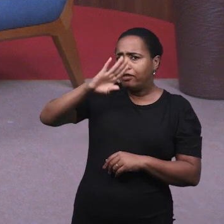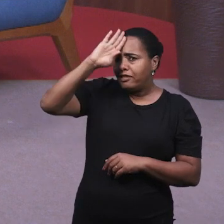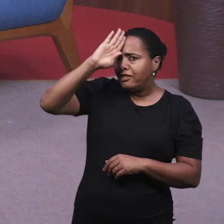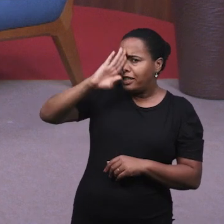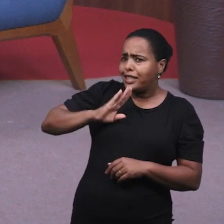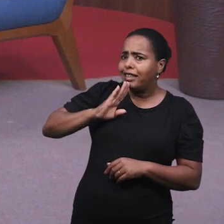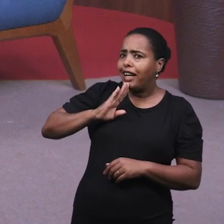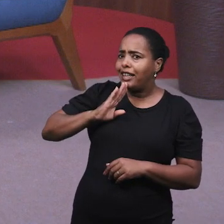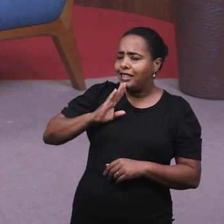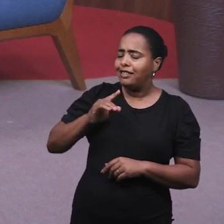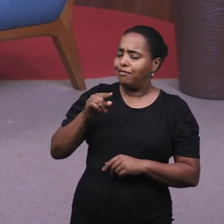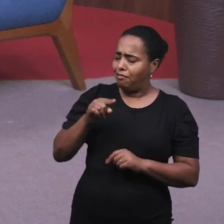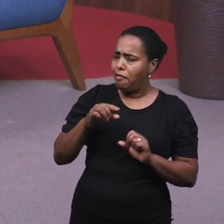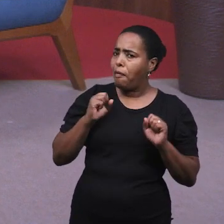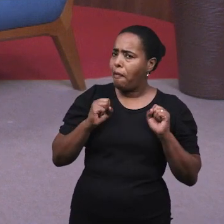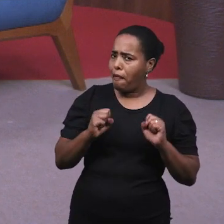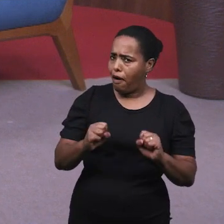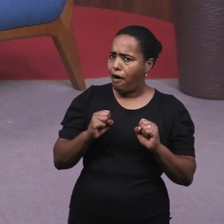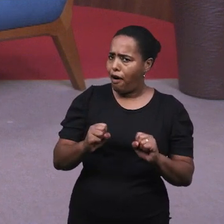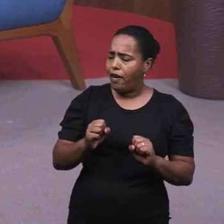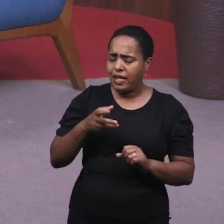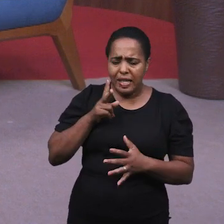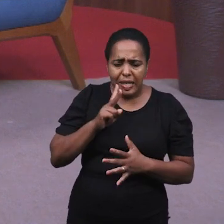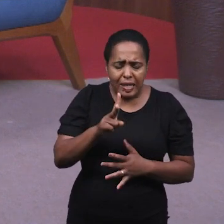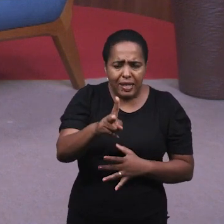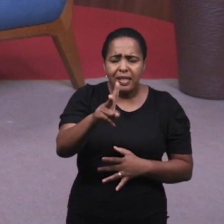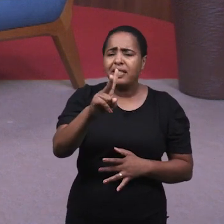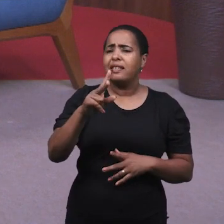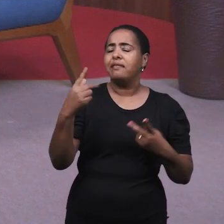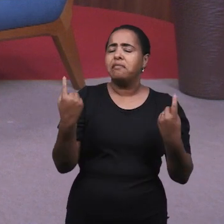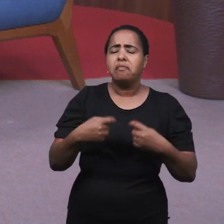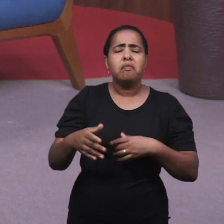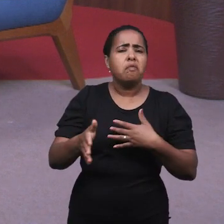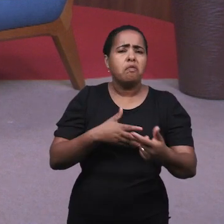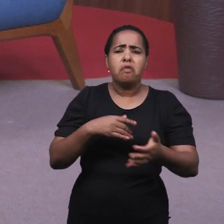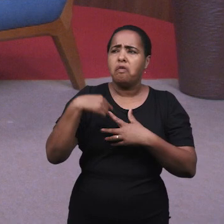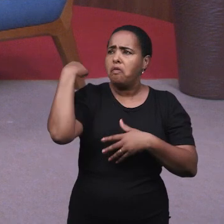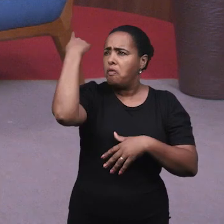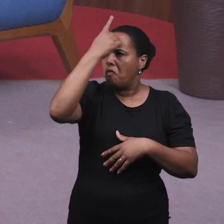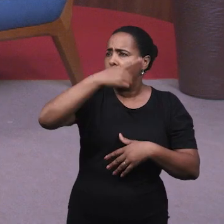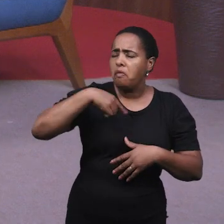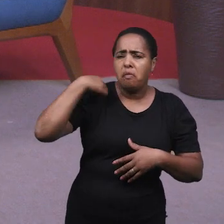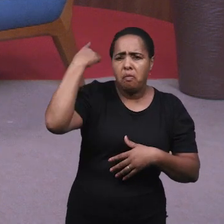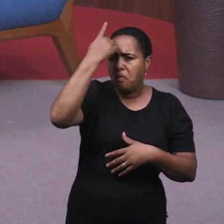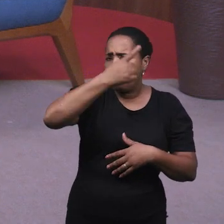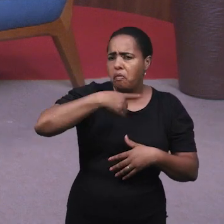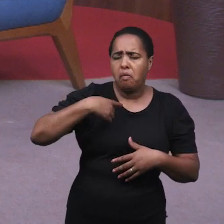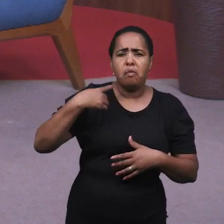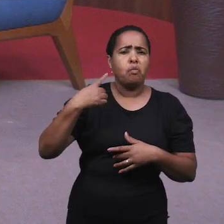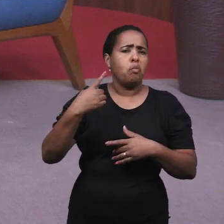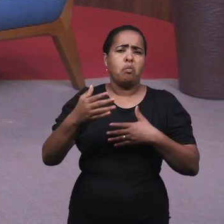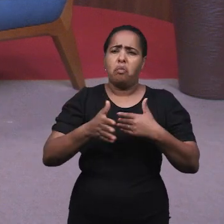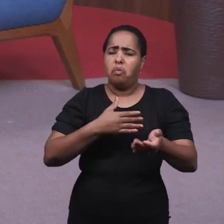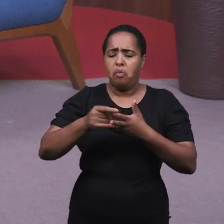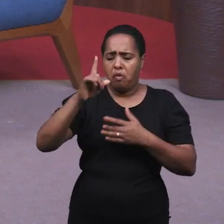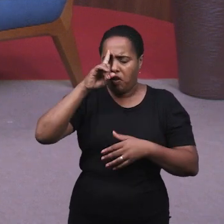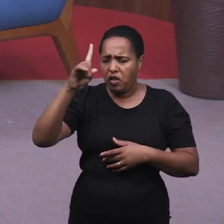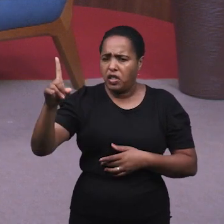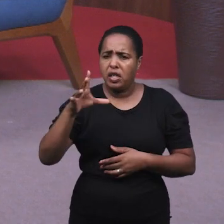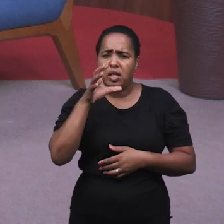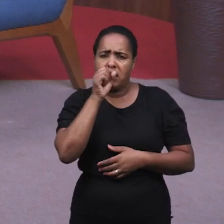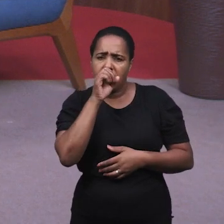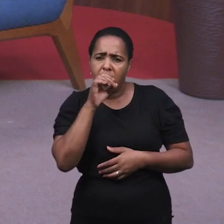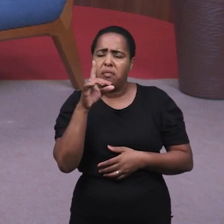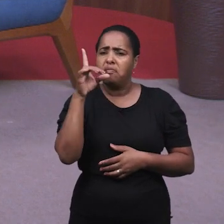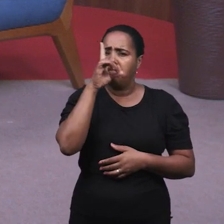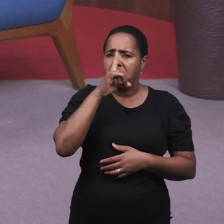cet appel depuis le Brésil est gratuit et vous pouvez le faire toujours quand vous avez besoin, n'importe quelle heure de la journée, de la nuit, n'importe quel jour de